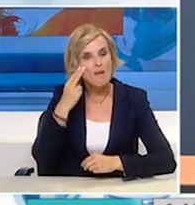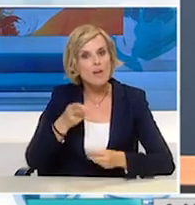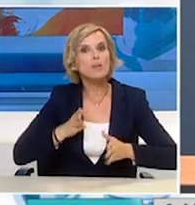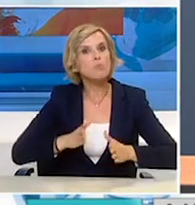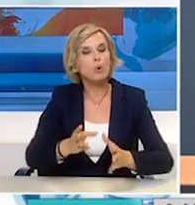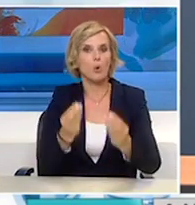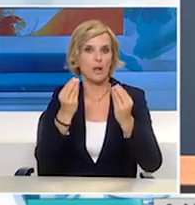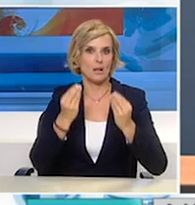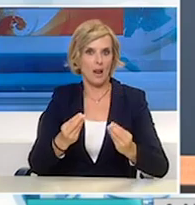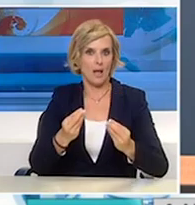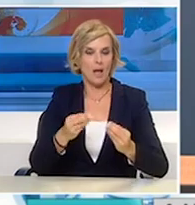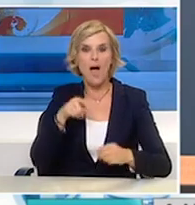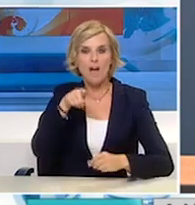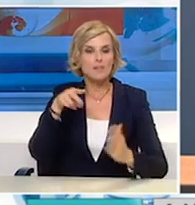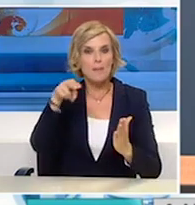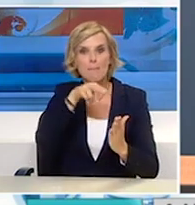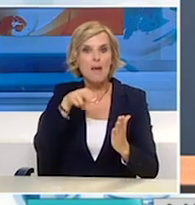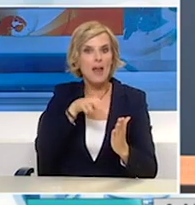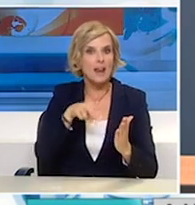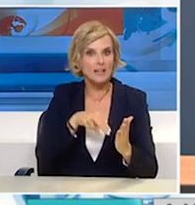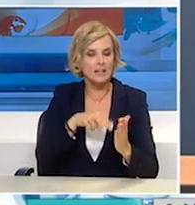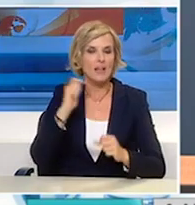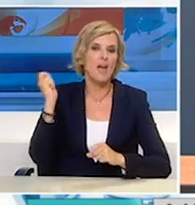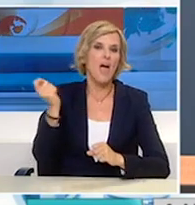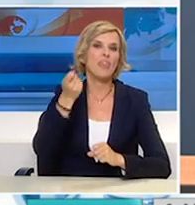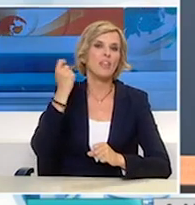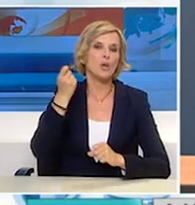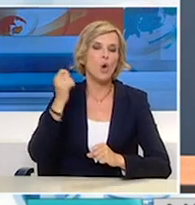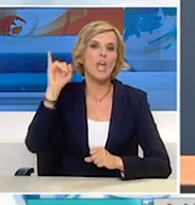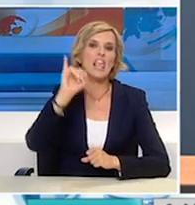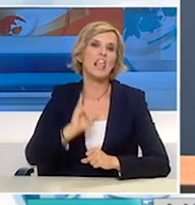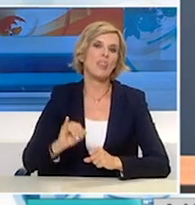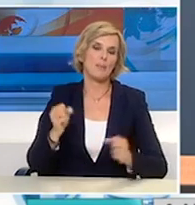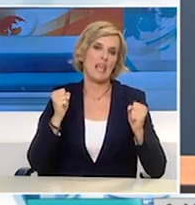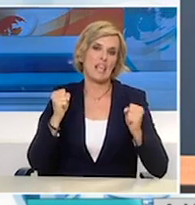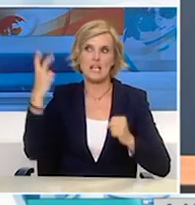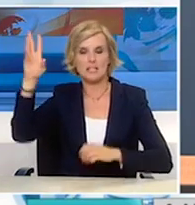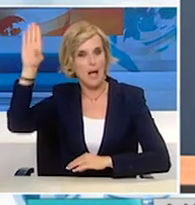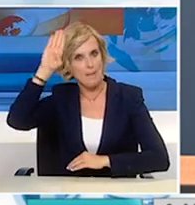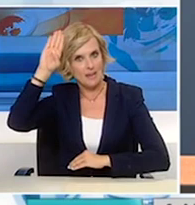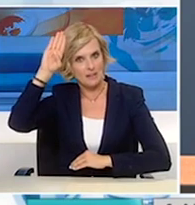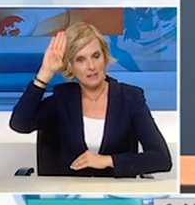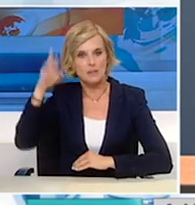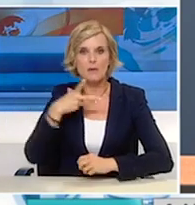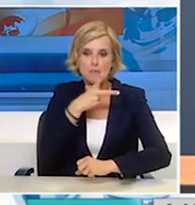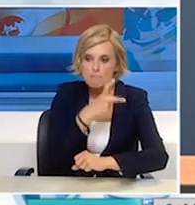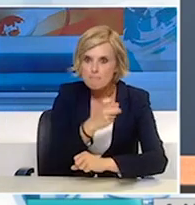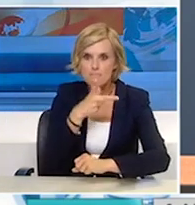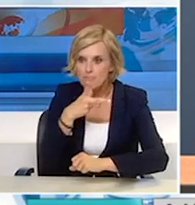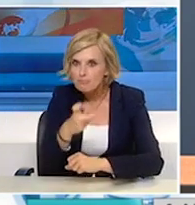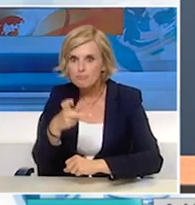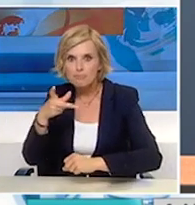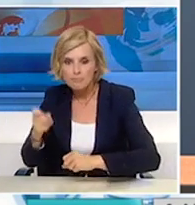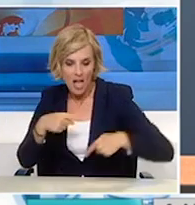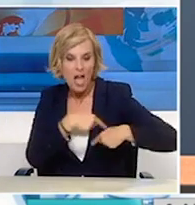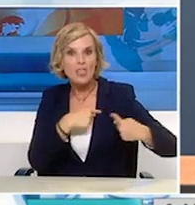κορονοϊό. Η μελέτη διεξήχθη από το Εθνικό Ίδρυμα Υγείας, τον ΗΠΑ. Στους συμμετέχοντες χορηγήθηκαν διαφορετικές δόσεις του εμβολίου,